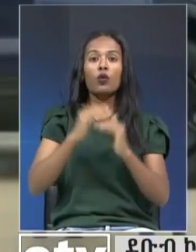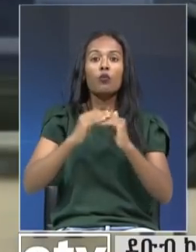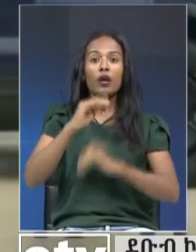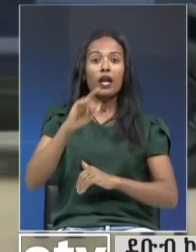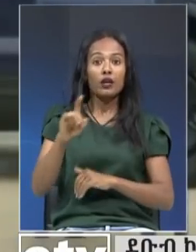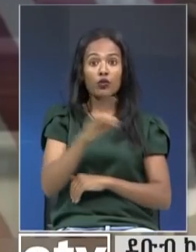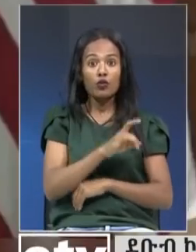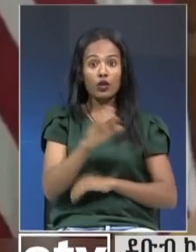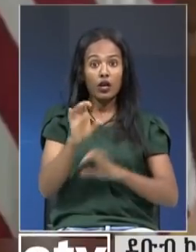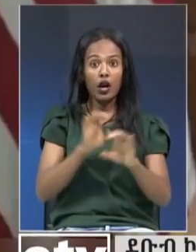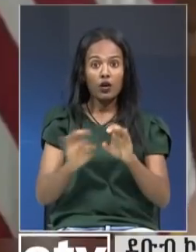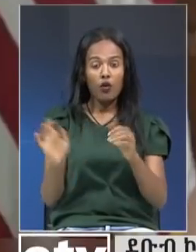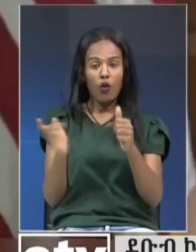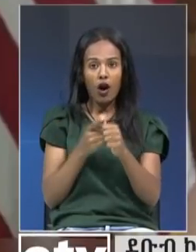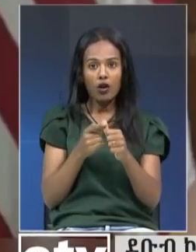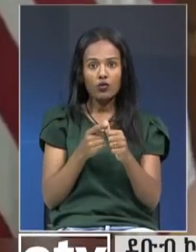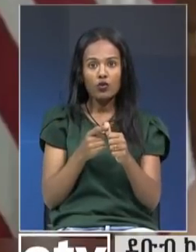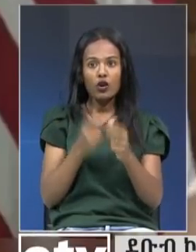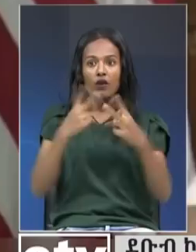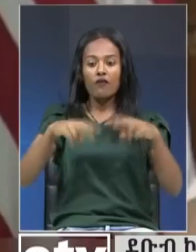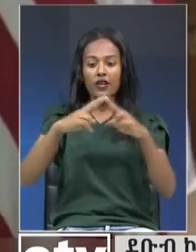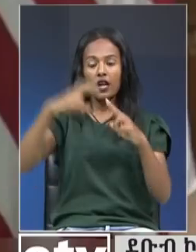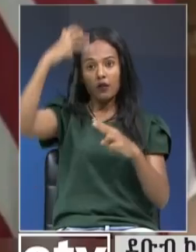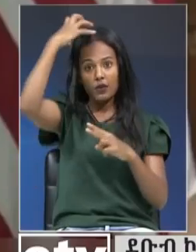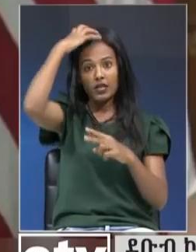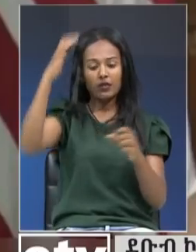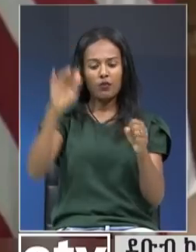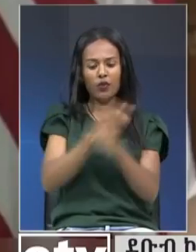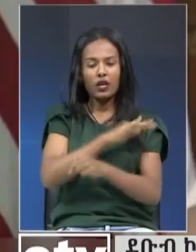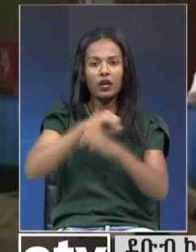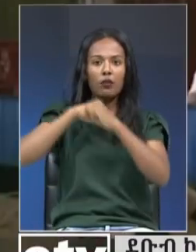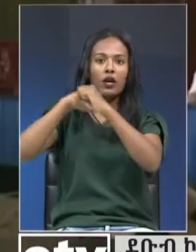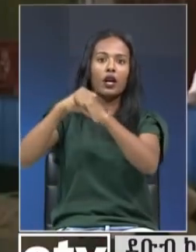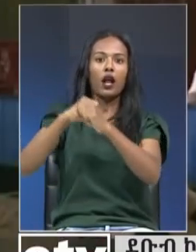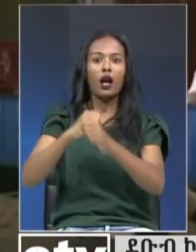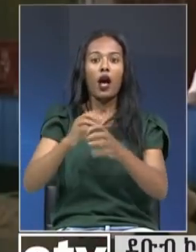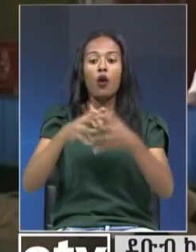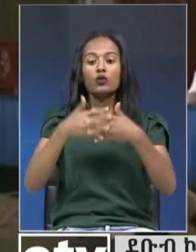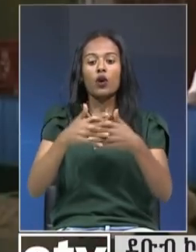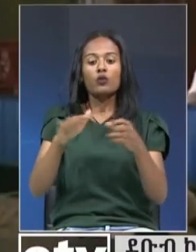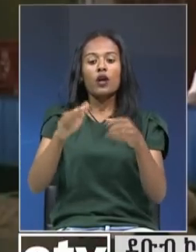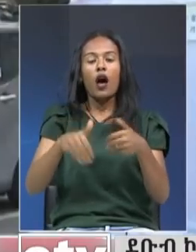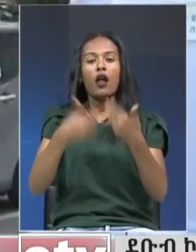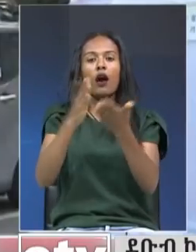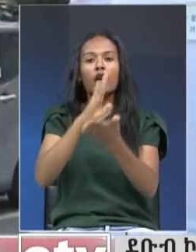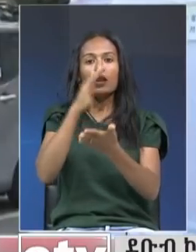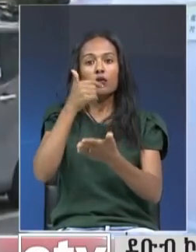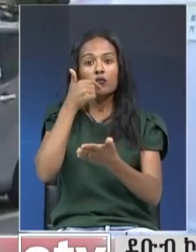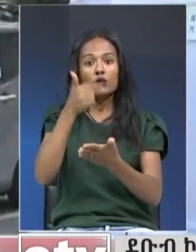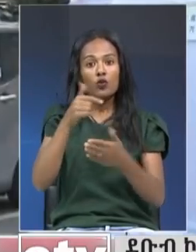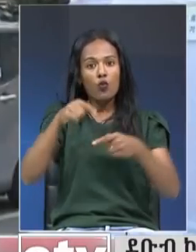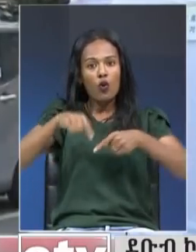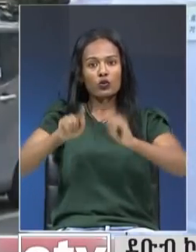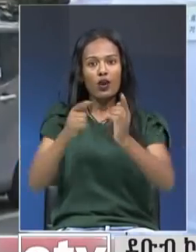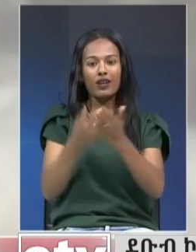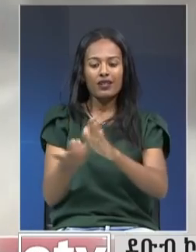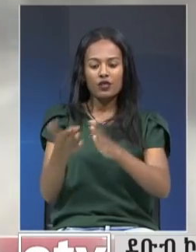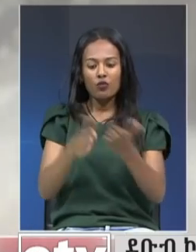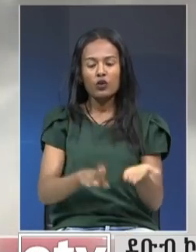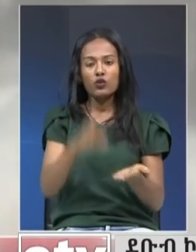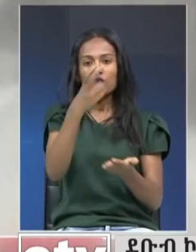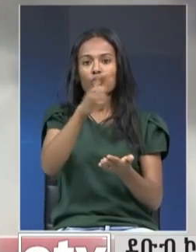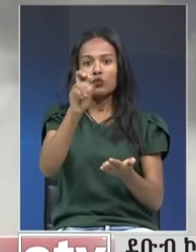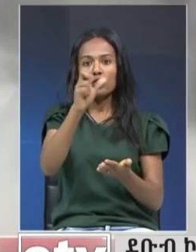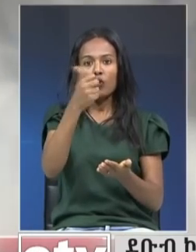የኒውዮርክ ሀገረ ገዢ አንድሪው ኩም የፌደራል መንግስት በቂ መከላከያ ቁሳቁስ አላቀረበም ሲሉ ወቅሰዋል። ከነዚህ ሟቾች